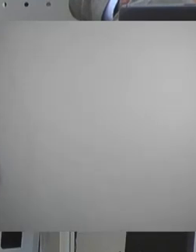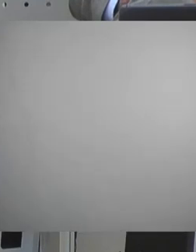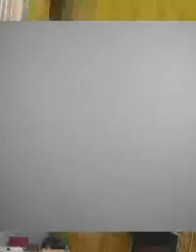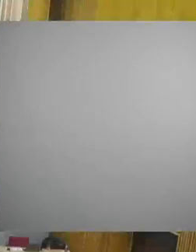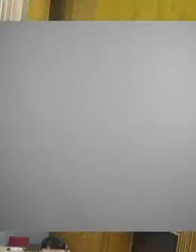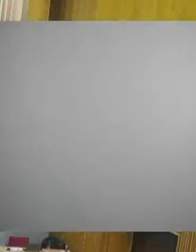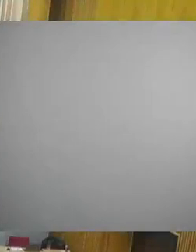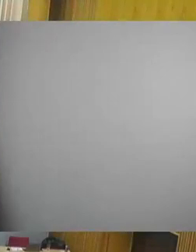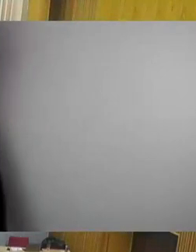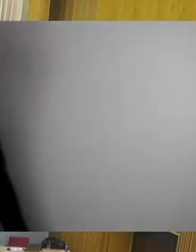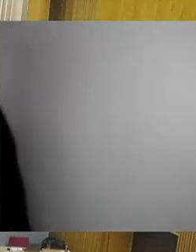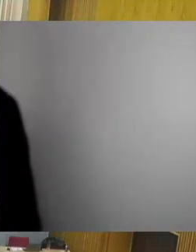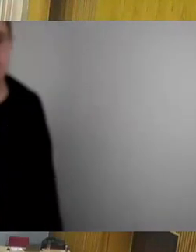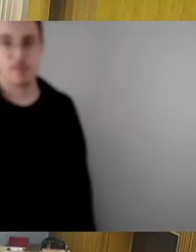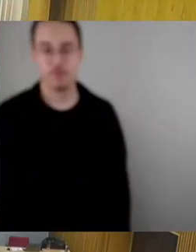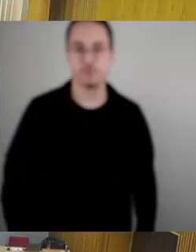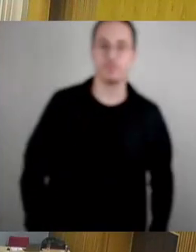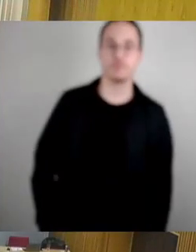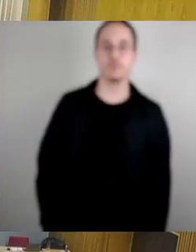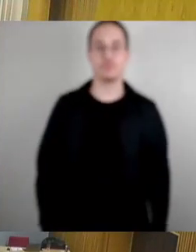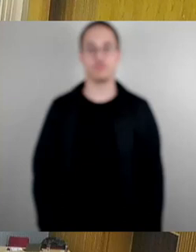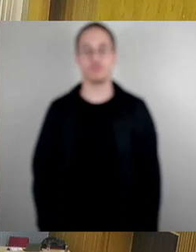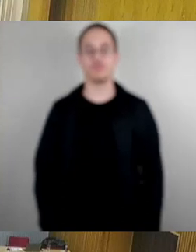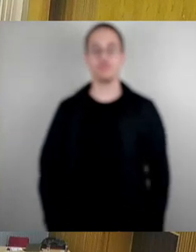Okay, dann machen wir weiter mit Tino Wirth, Fraktion Die Linke.